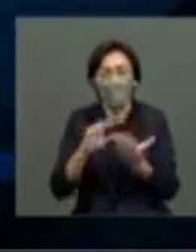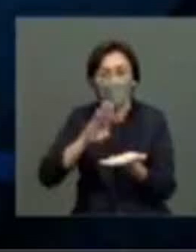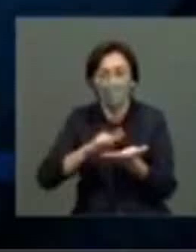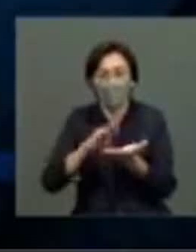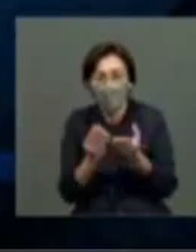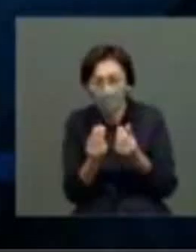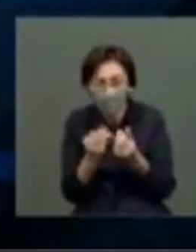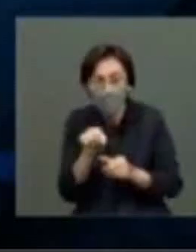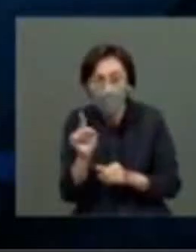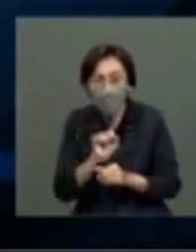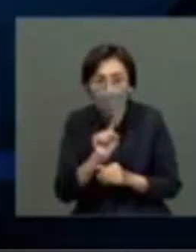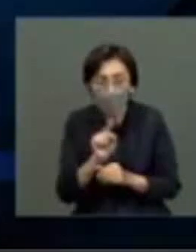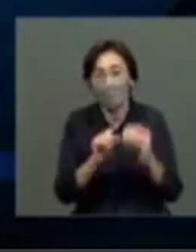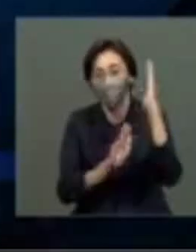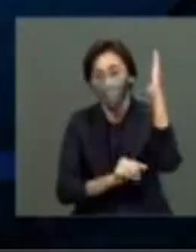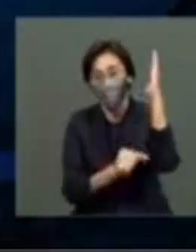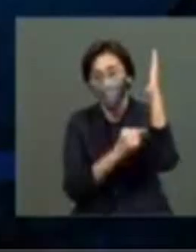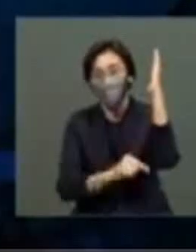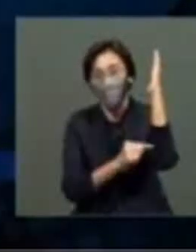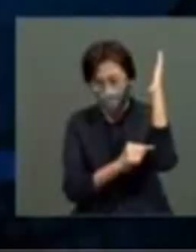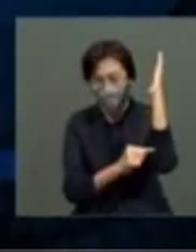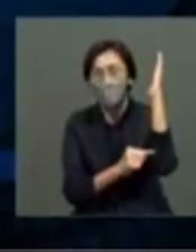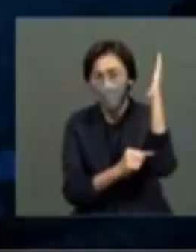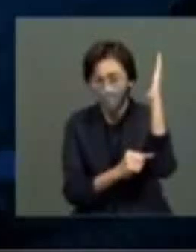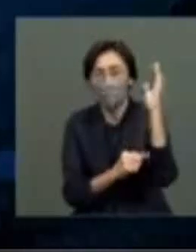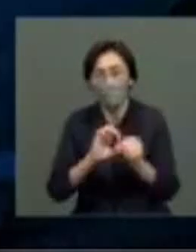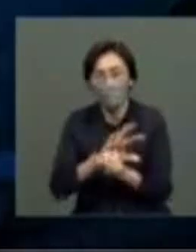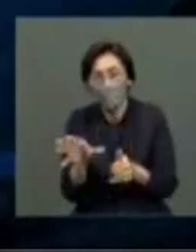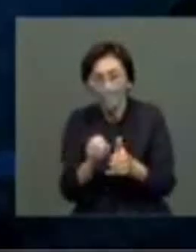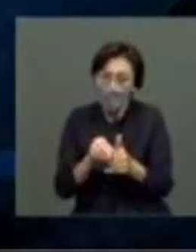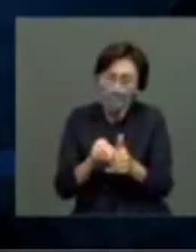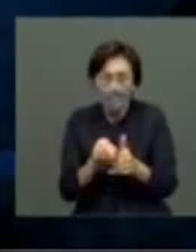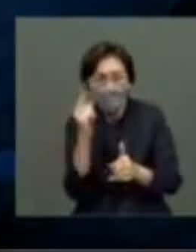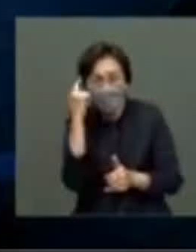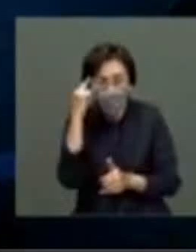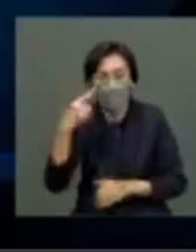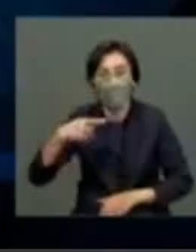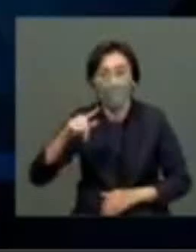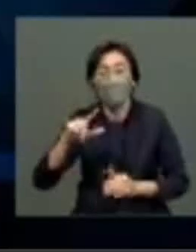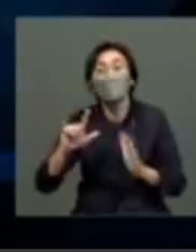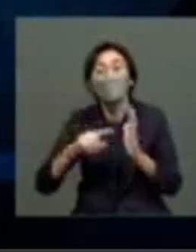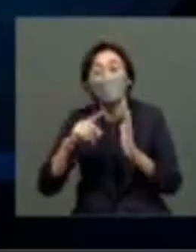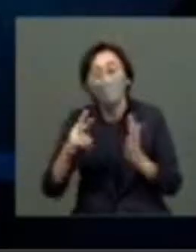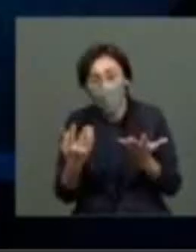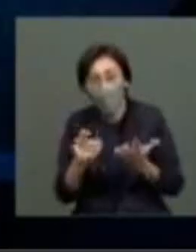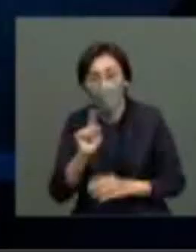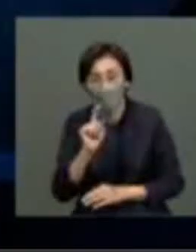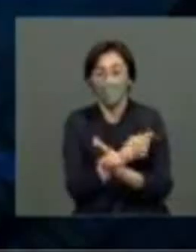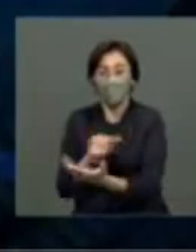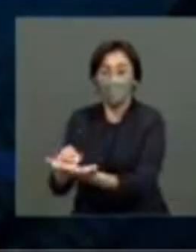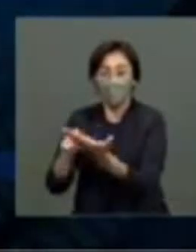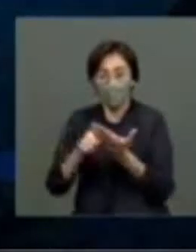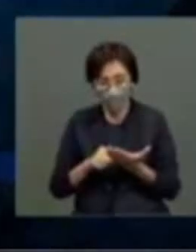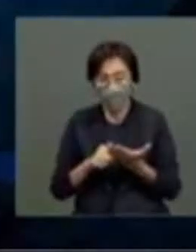นี่นี่อ่าเดี๋ยวลองลมละเอียดนิดนึงว่ากันยายอ่ะตุลาแล้วกันนี้เราสิ้นเดือนกำลังจิ้มกัญญา